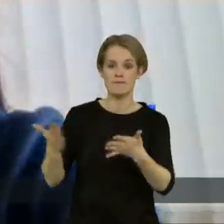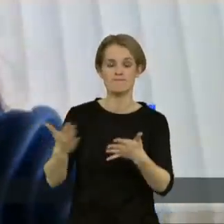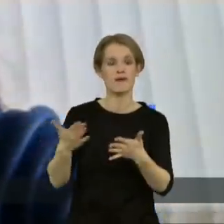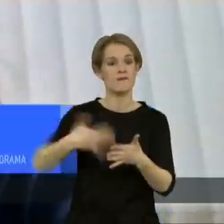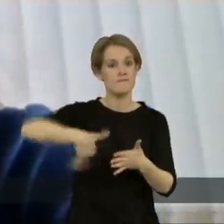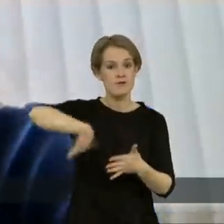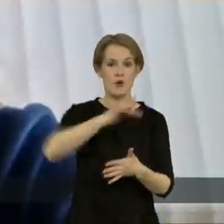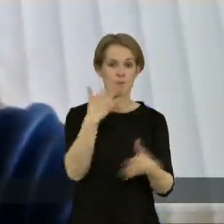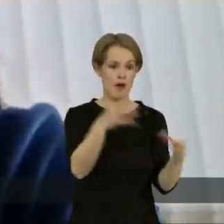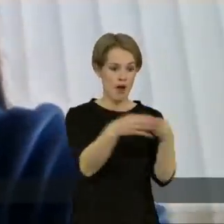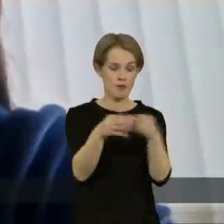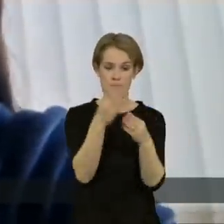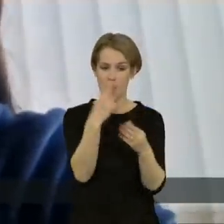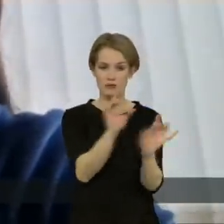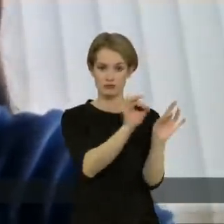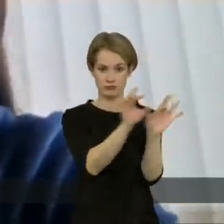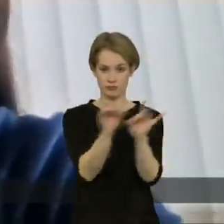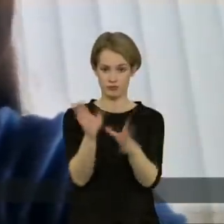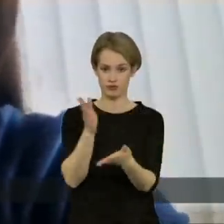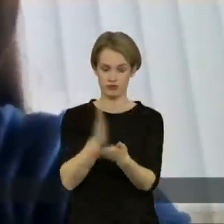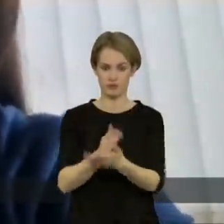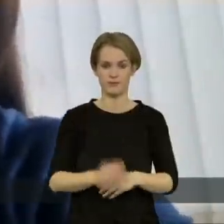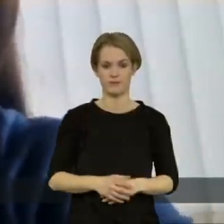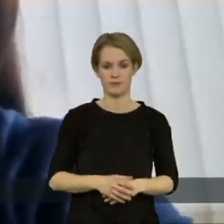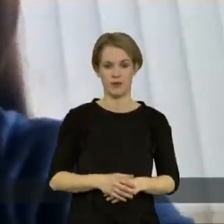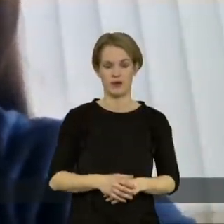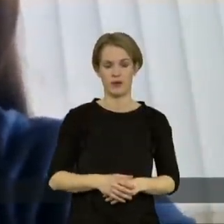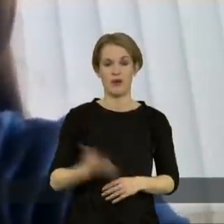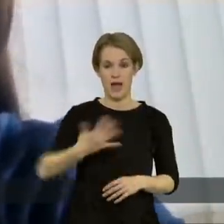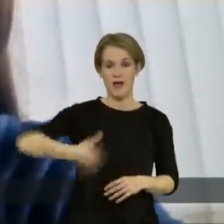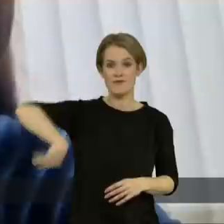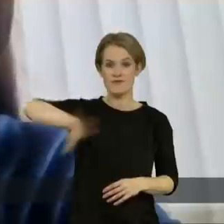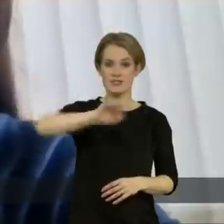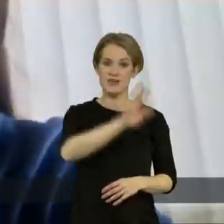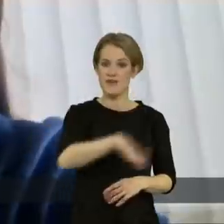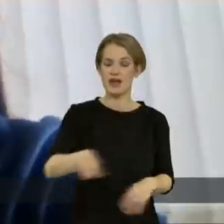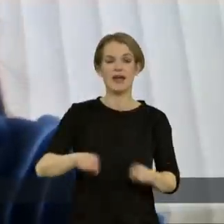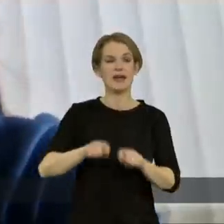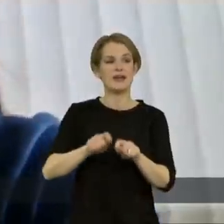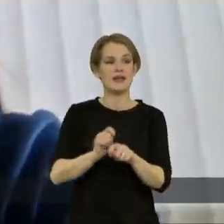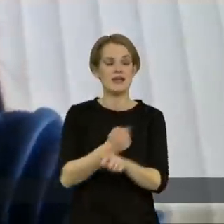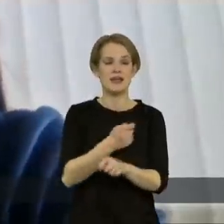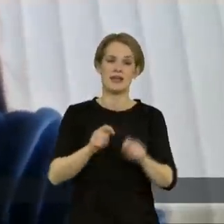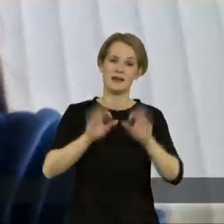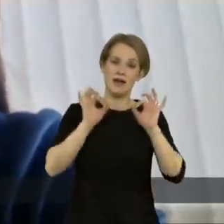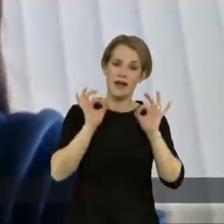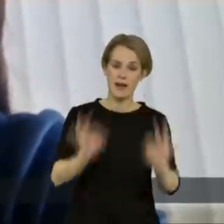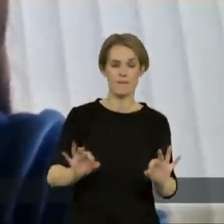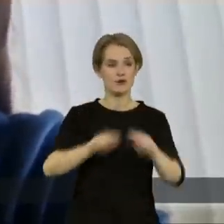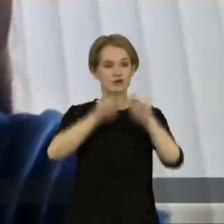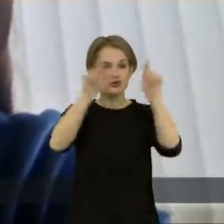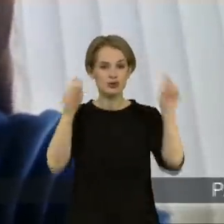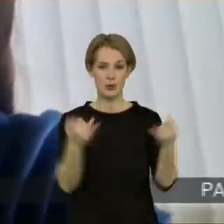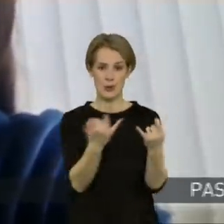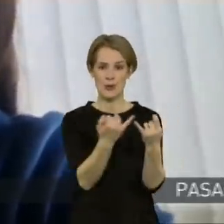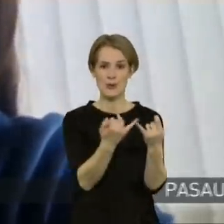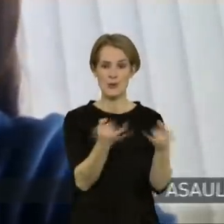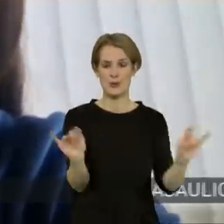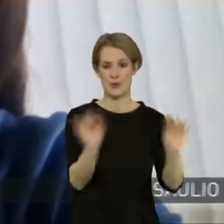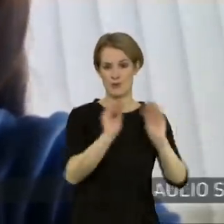vienodas starto galimybės, galbūt jis skamba taip labai abstrakčiai, bet vis tik tais